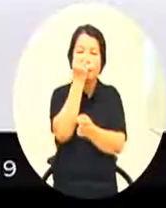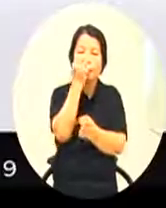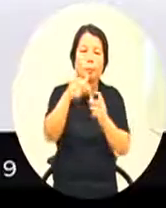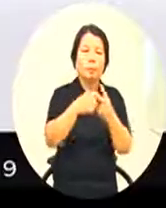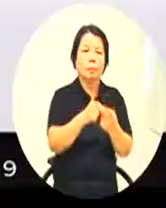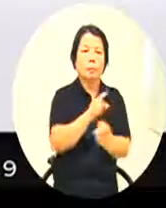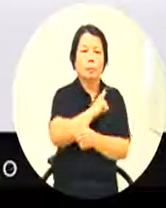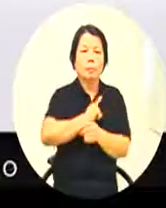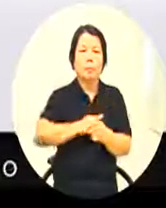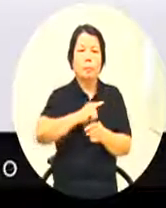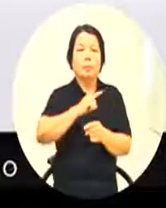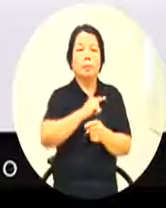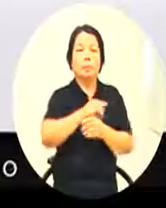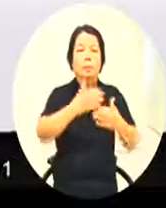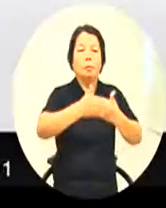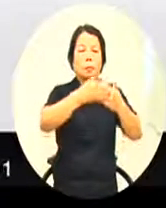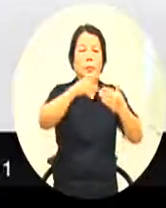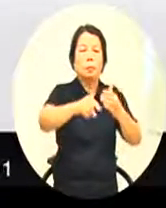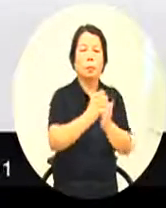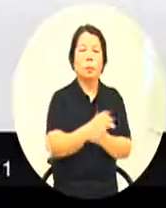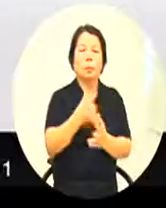欧洲